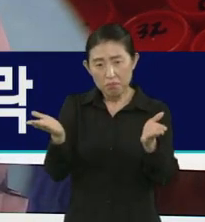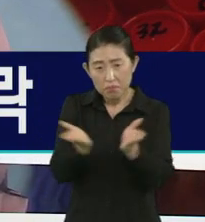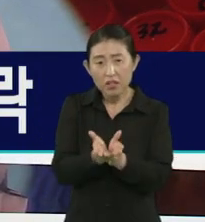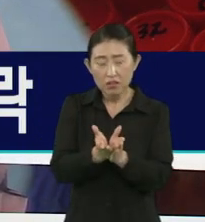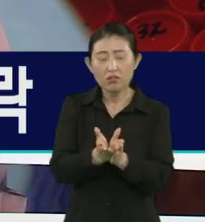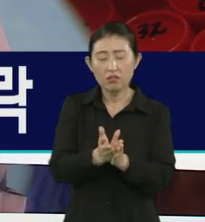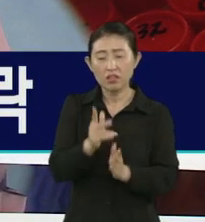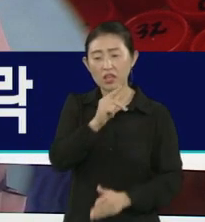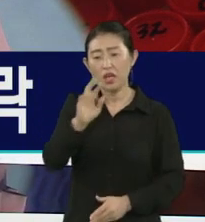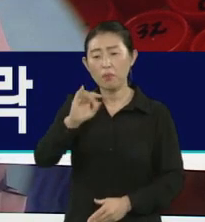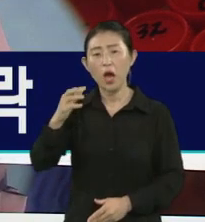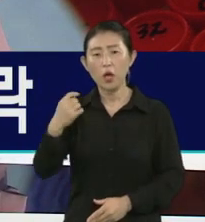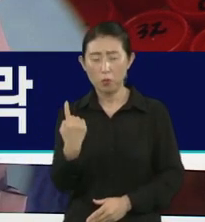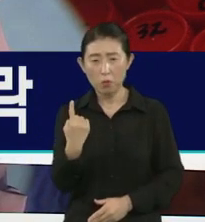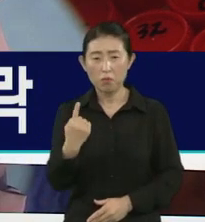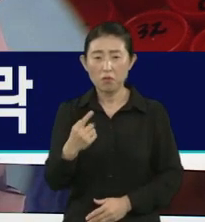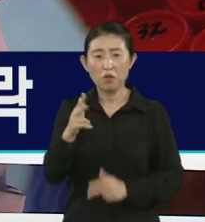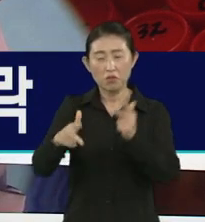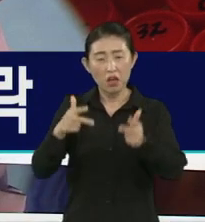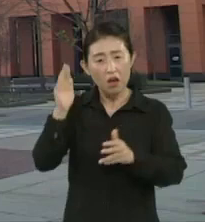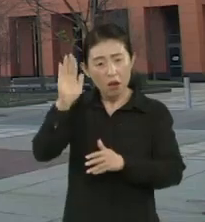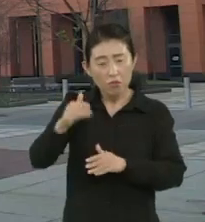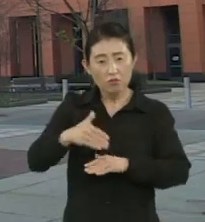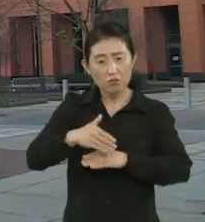조성한다는 계획입니다. 장석영 기자입니다.